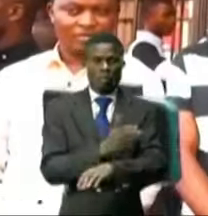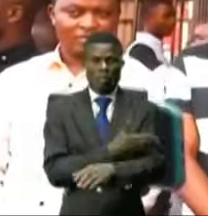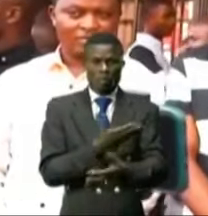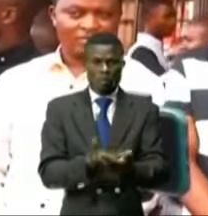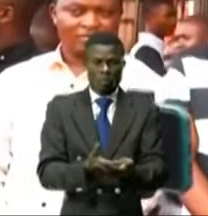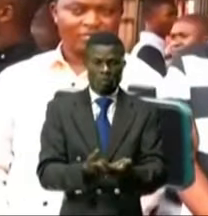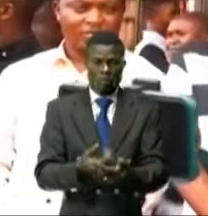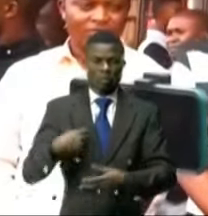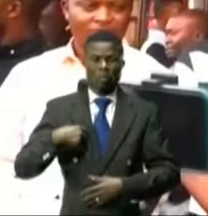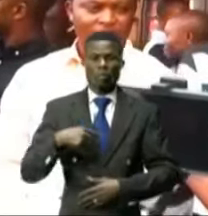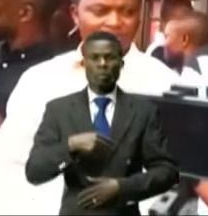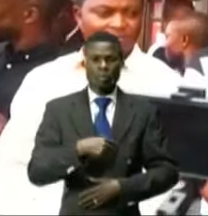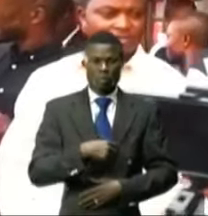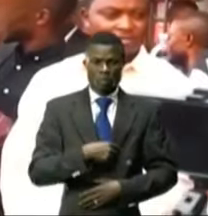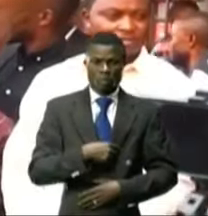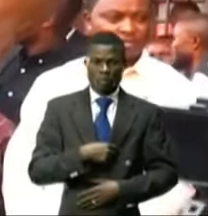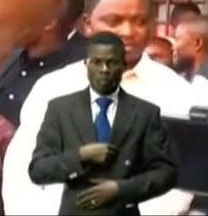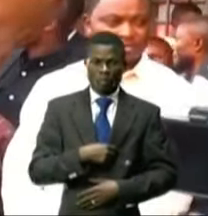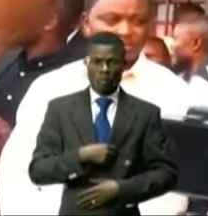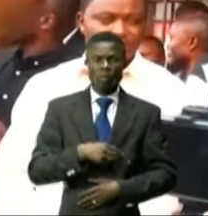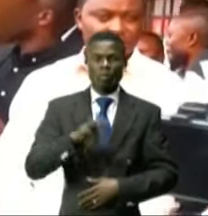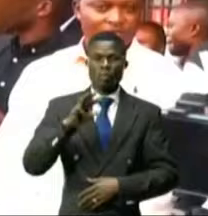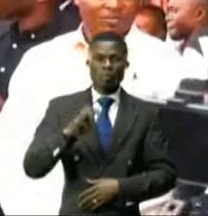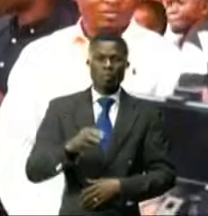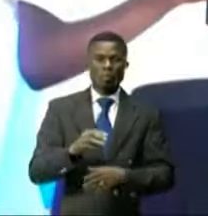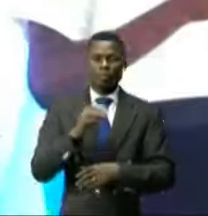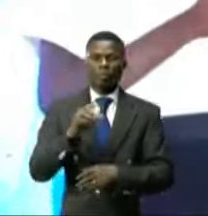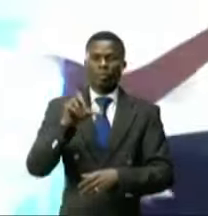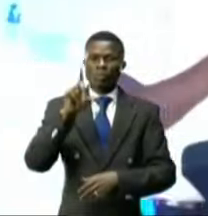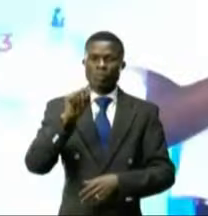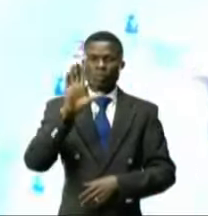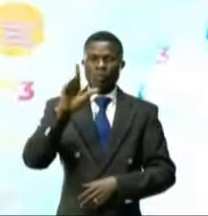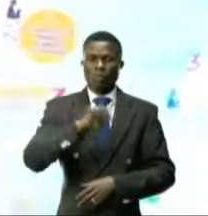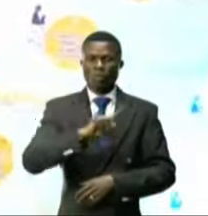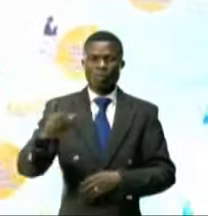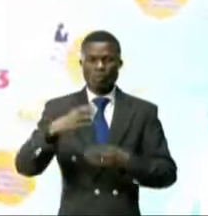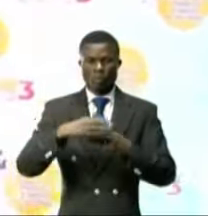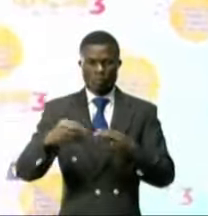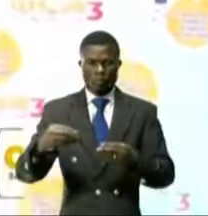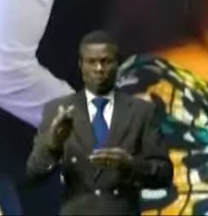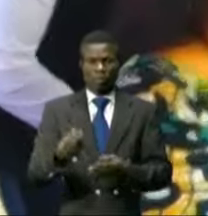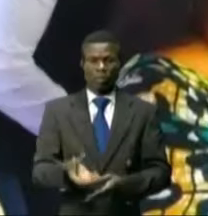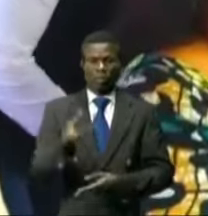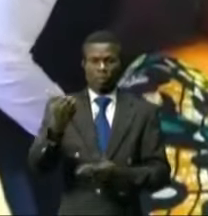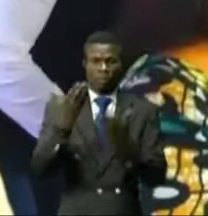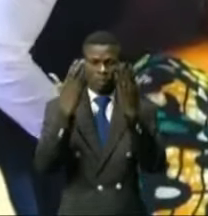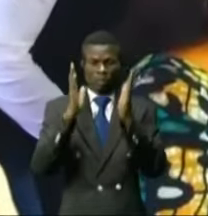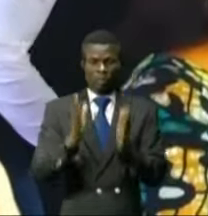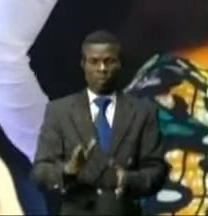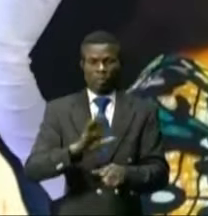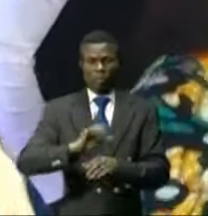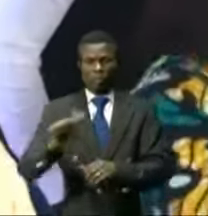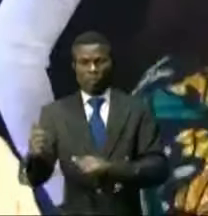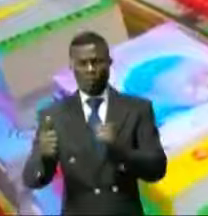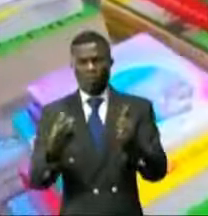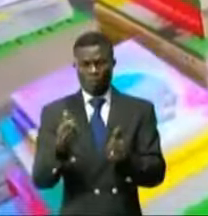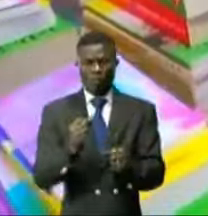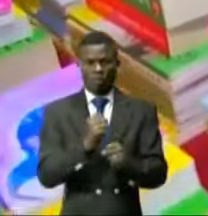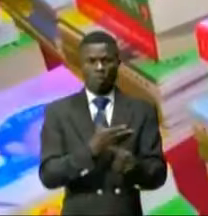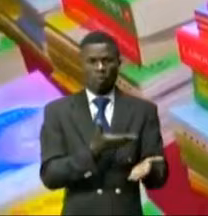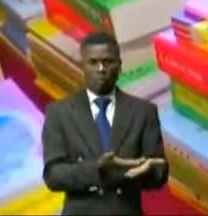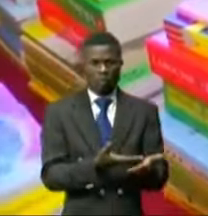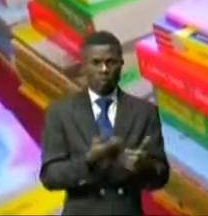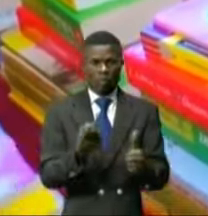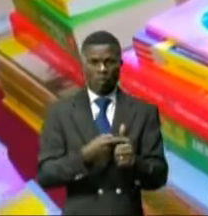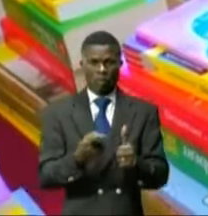a pris moins de $25,000. En sus des bourses d'études, plusieurs autres prix sont mis en jeu,